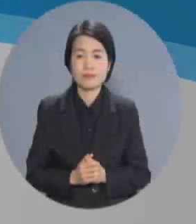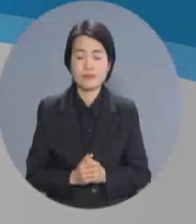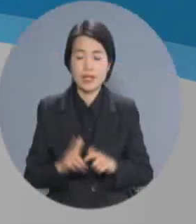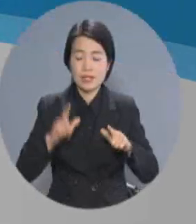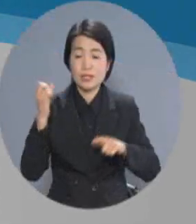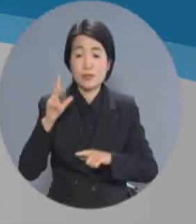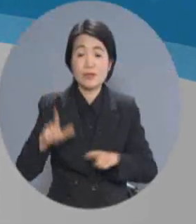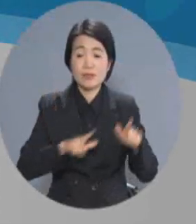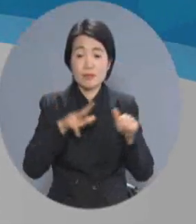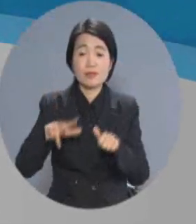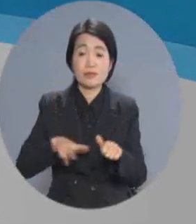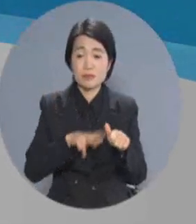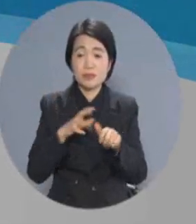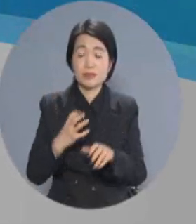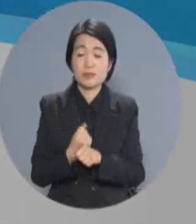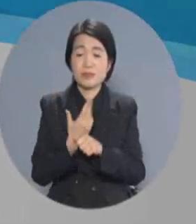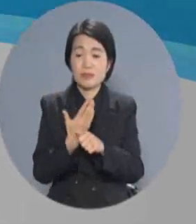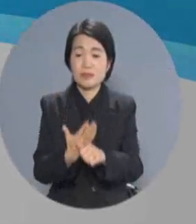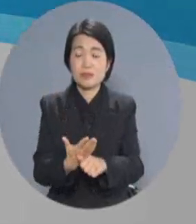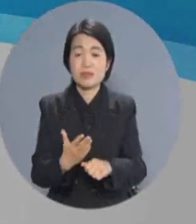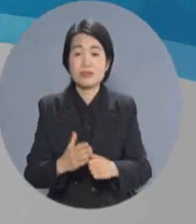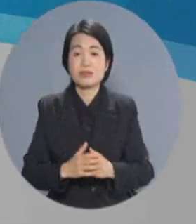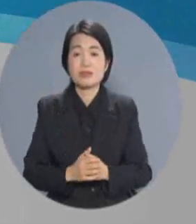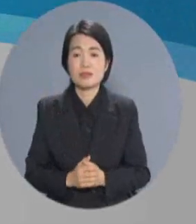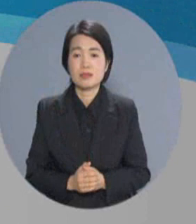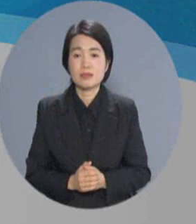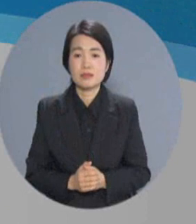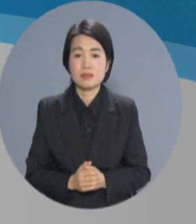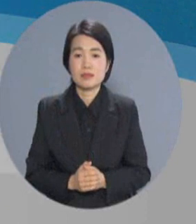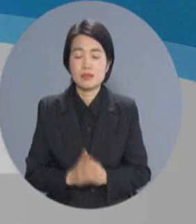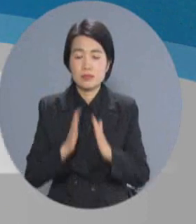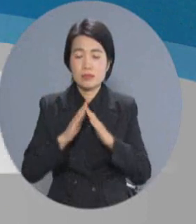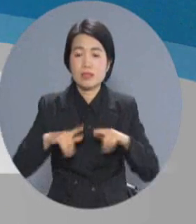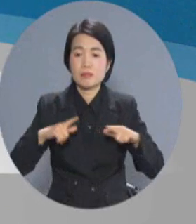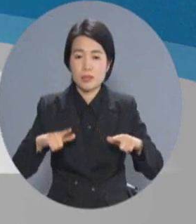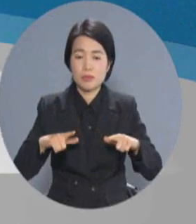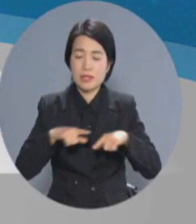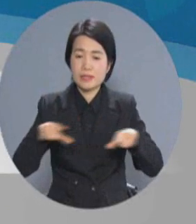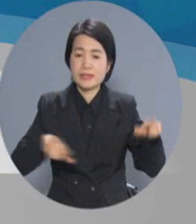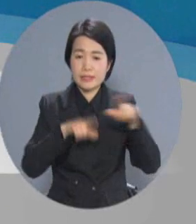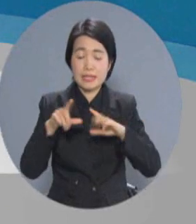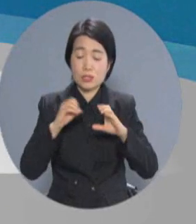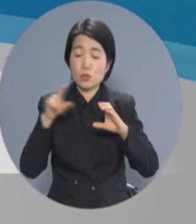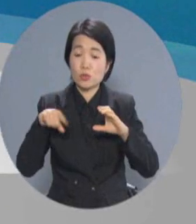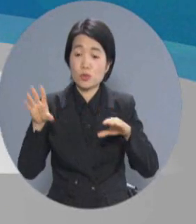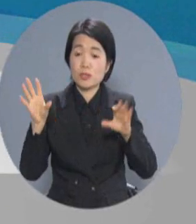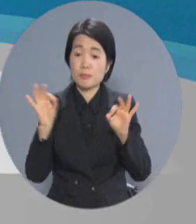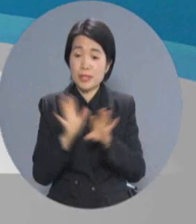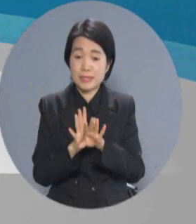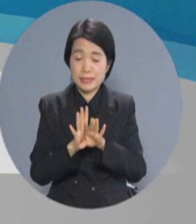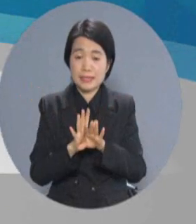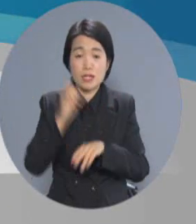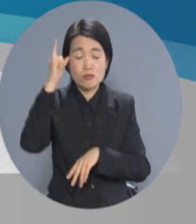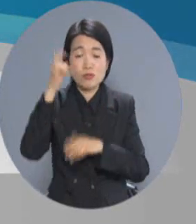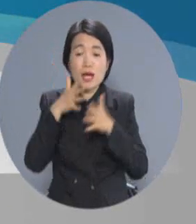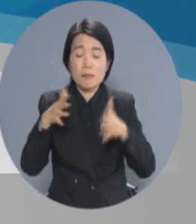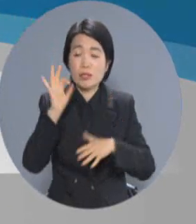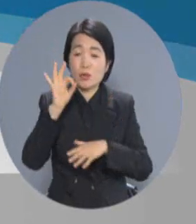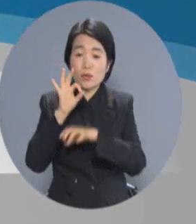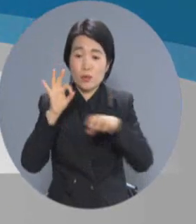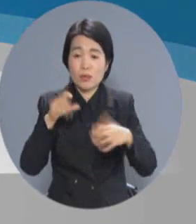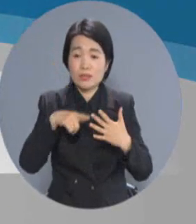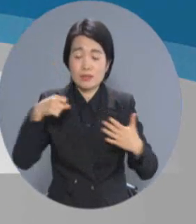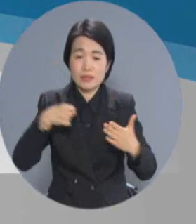날씨와 생활정보 정리해드리는 생활포커스입니다 전라남도가 일상에서 탄소 중립을 실천하는 우수아파트 10곳을